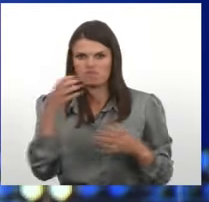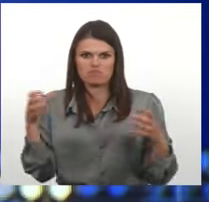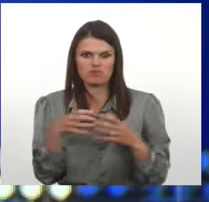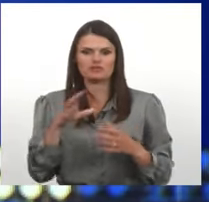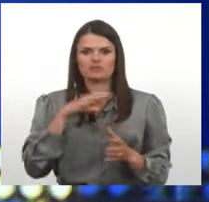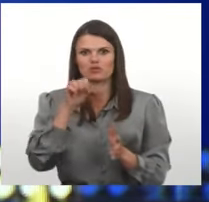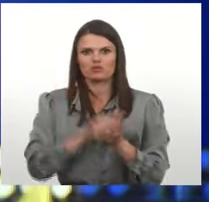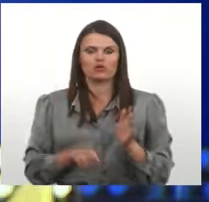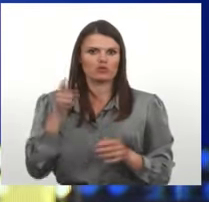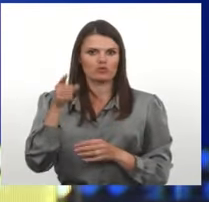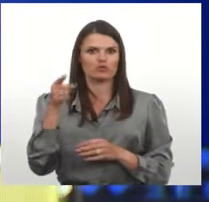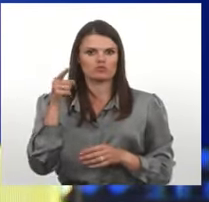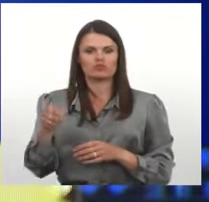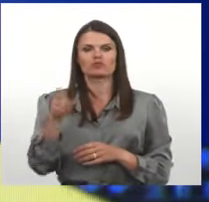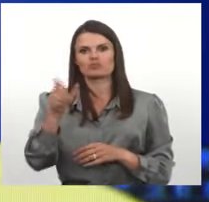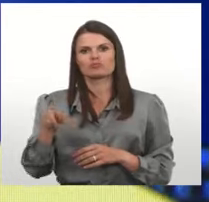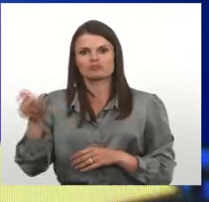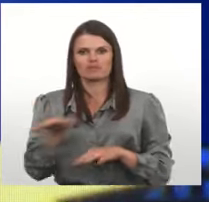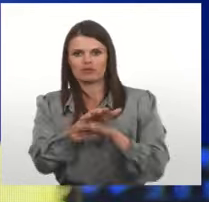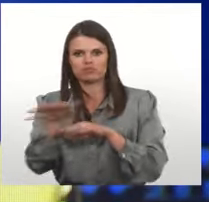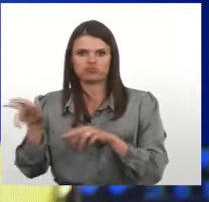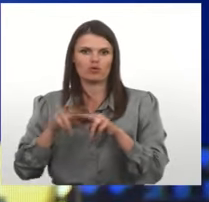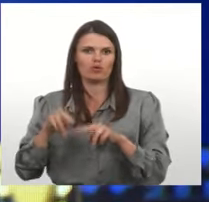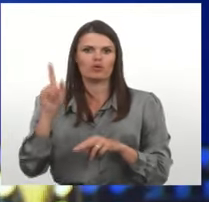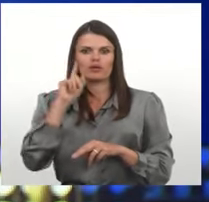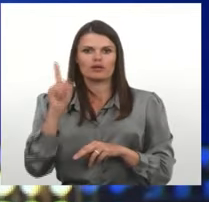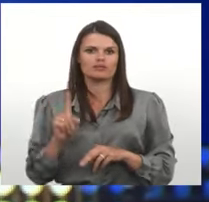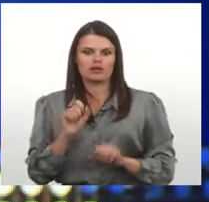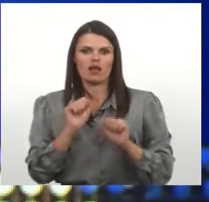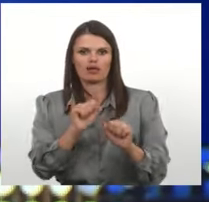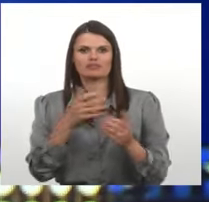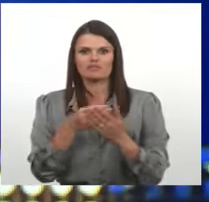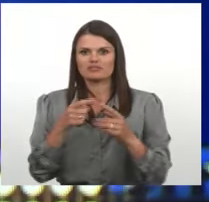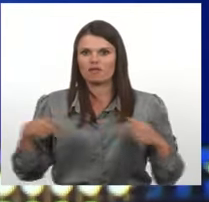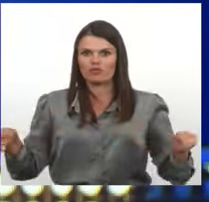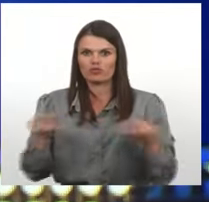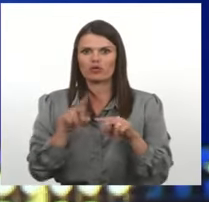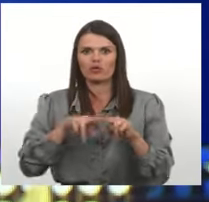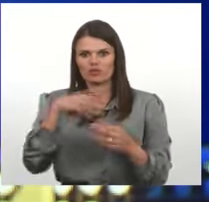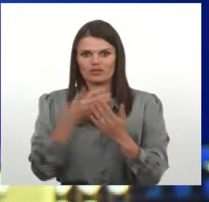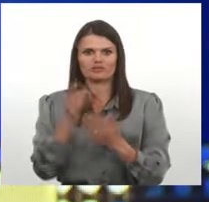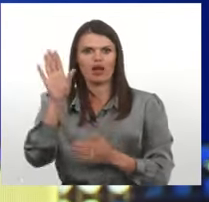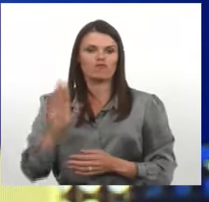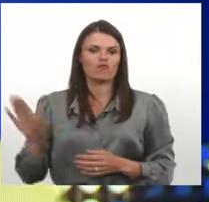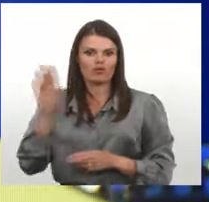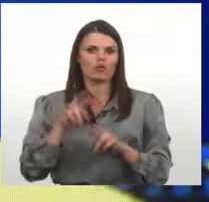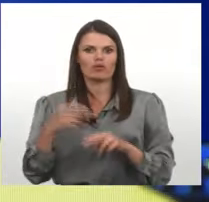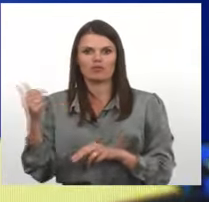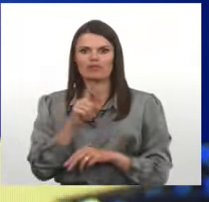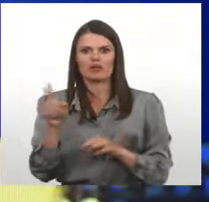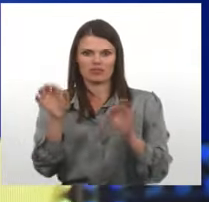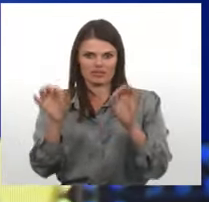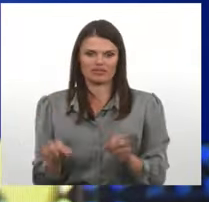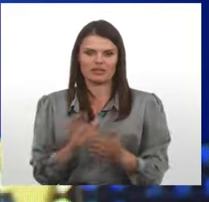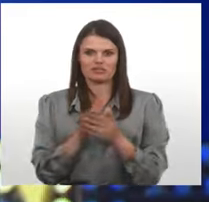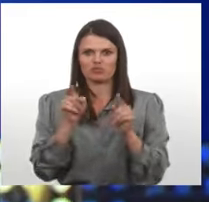tika nogalināt tūkstošiem cilvēku, un Izraela aizsargās savu teritoriju un savu valsti. Viņiem ir tiesības